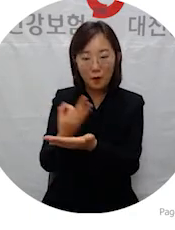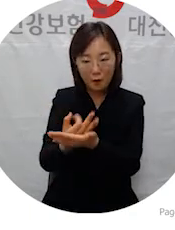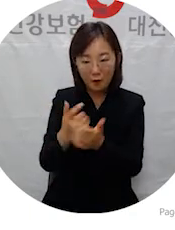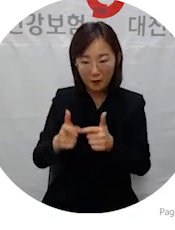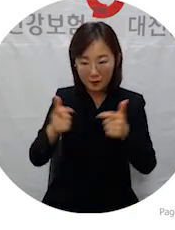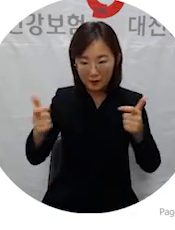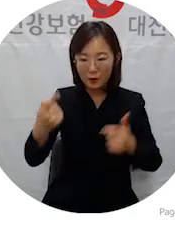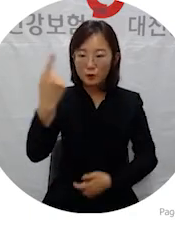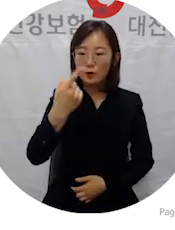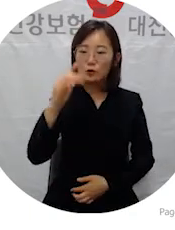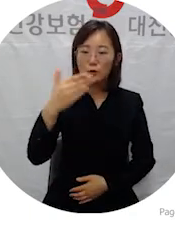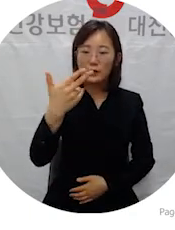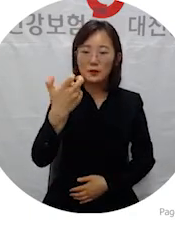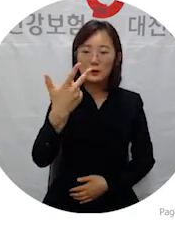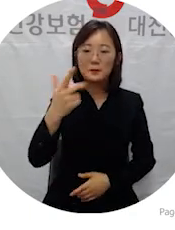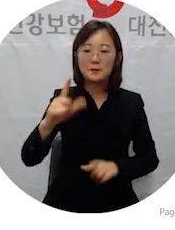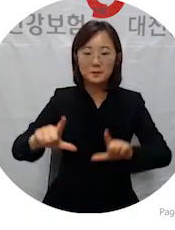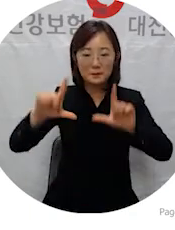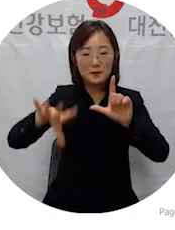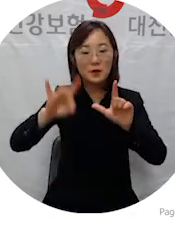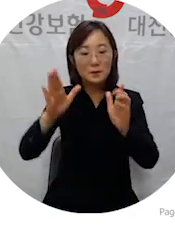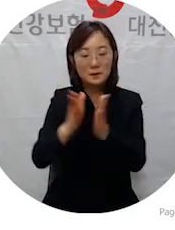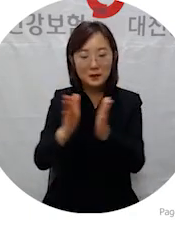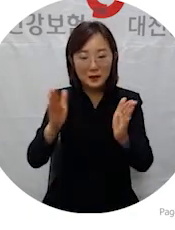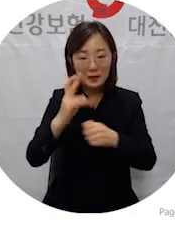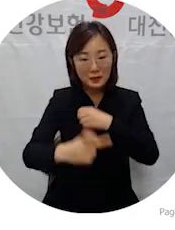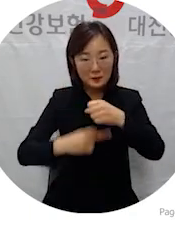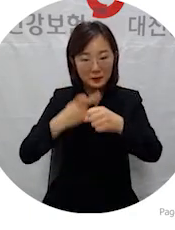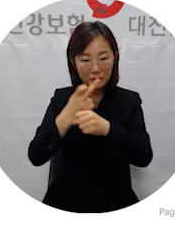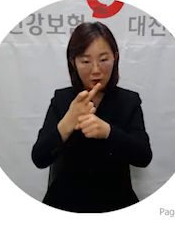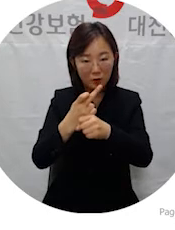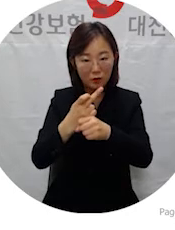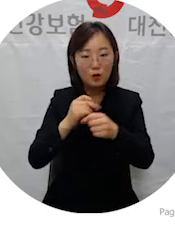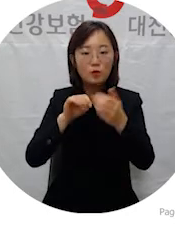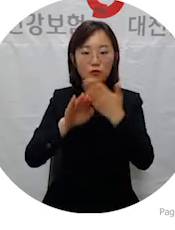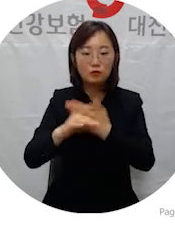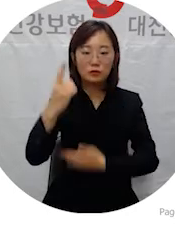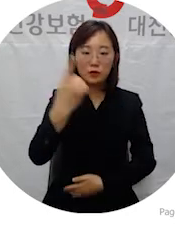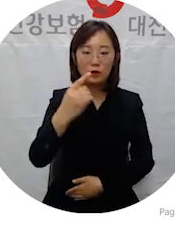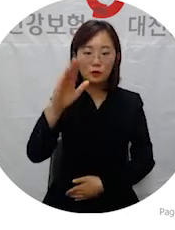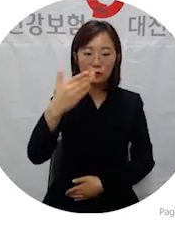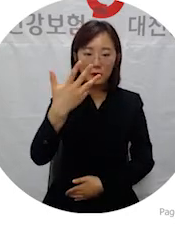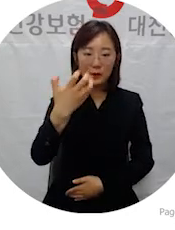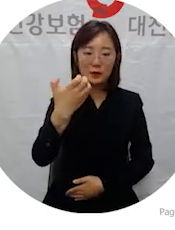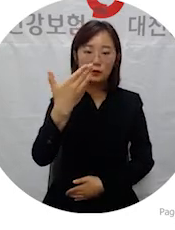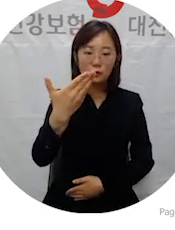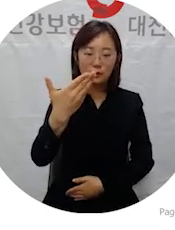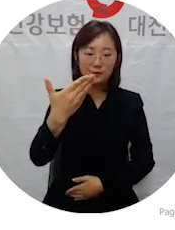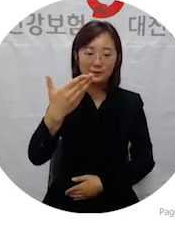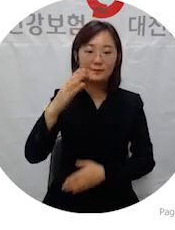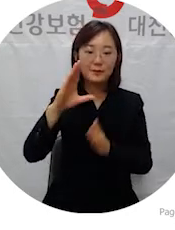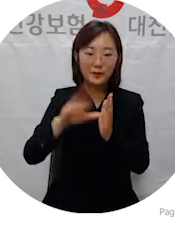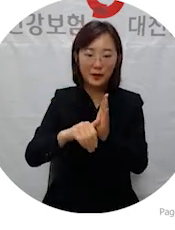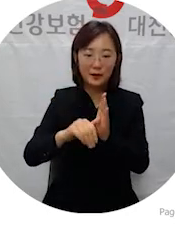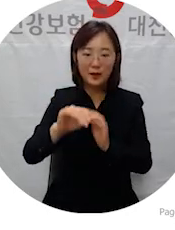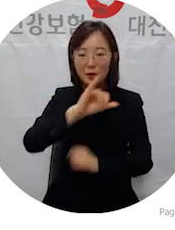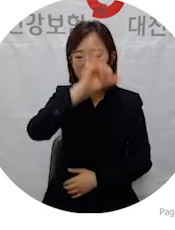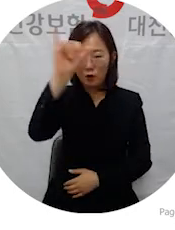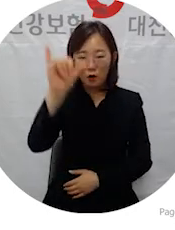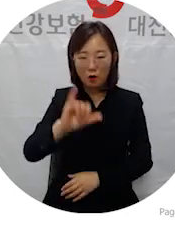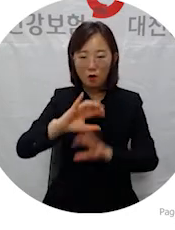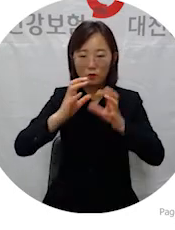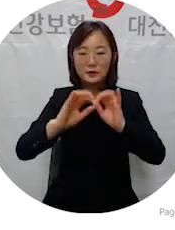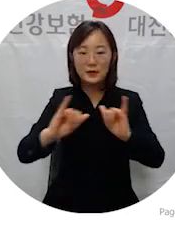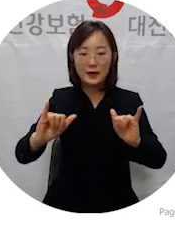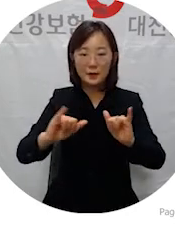제도를 도입하여 불과 12년 만인 1989년에 전 국민으로 건강보험을 확대하게 된